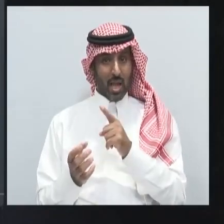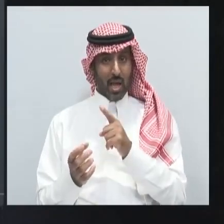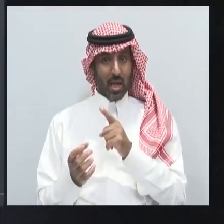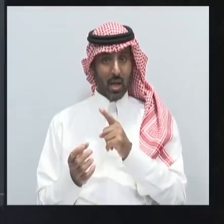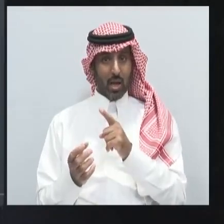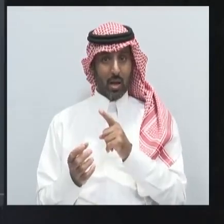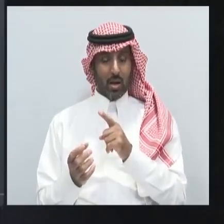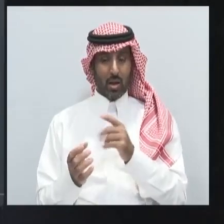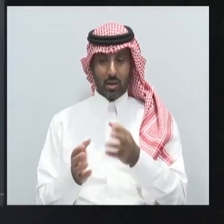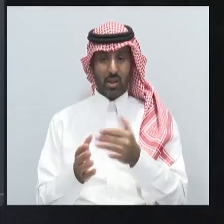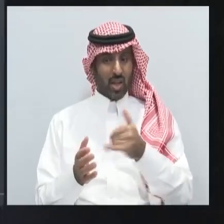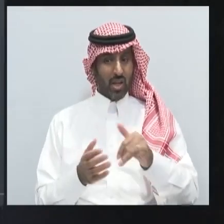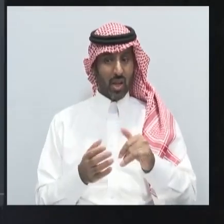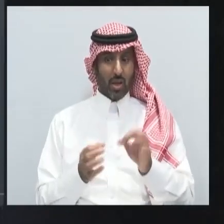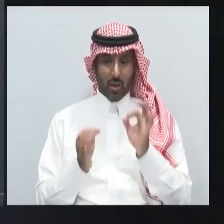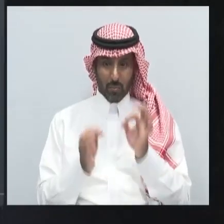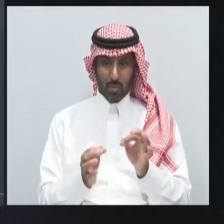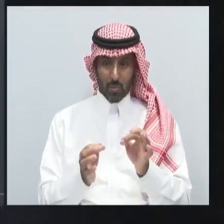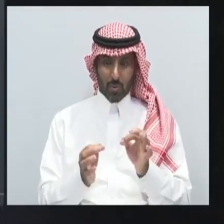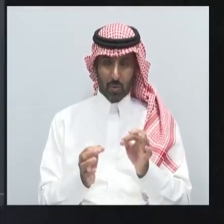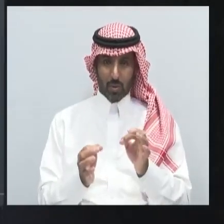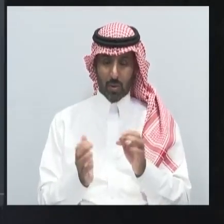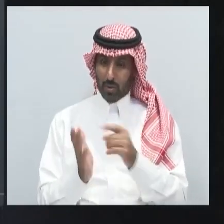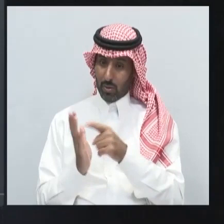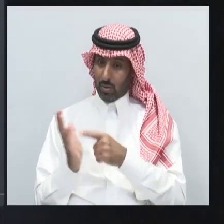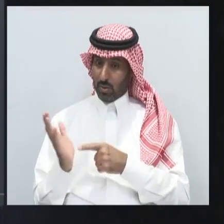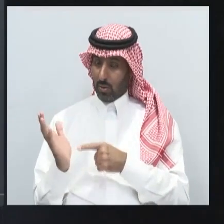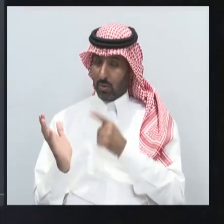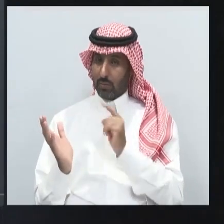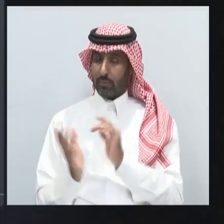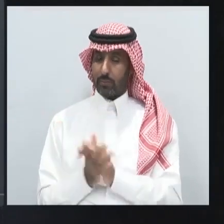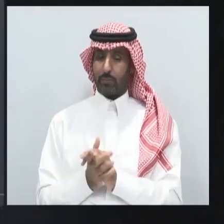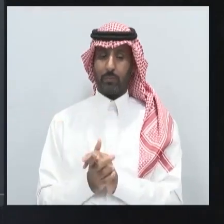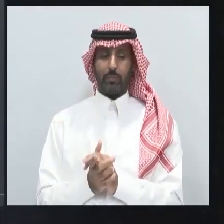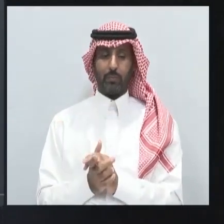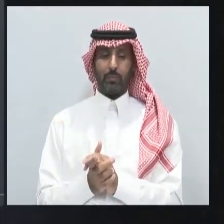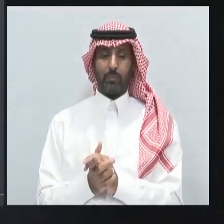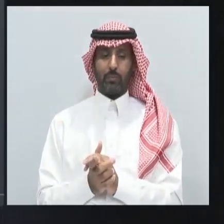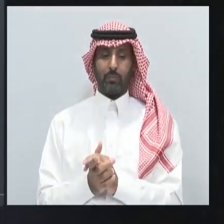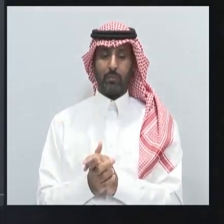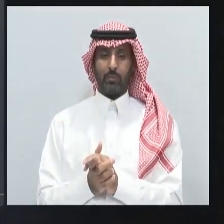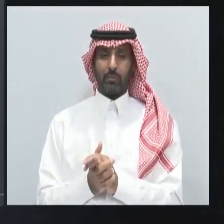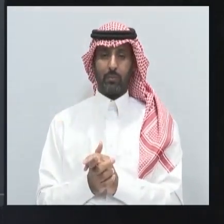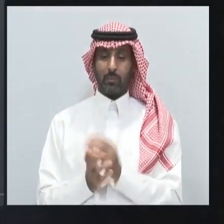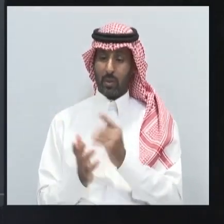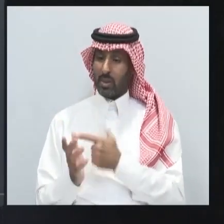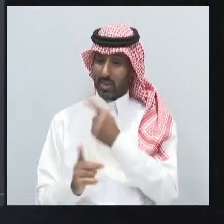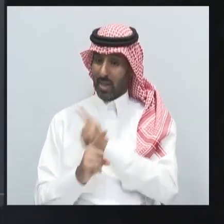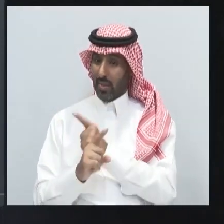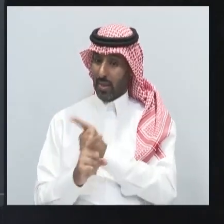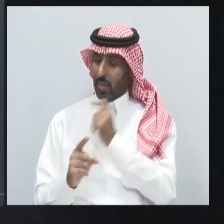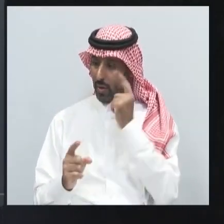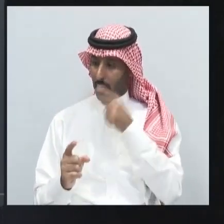مثلا محكمه بحكم ان يعني يعني من قبل محكمين او اساتذه